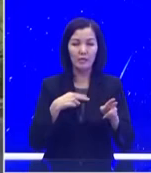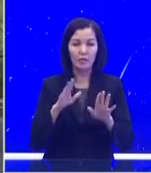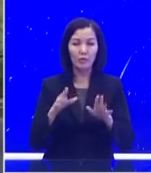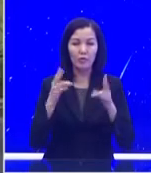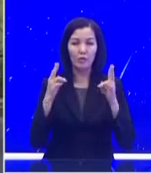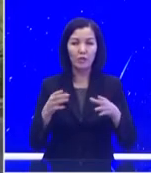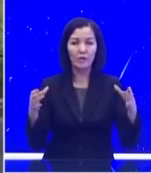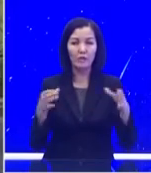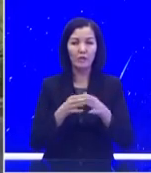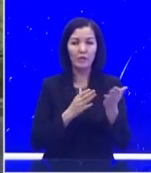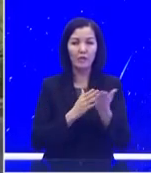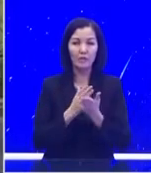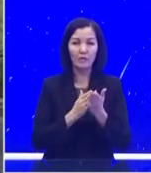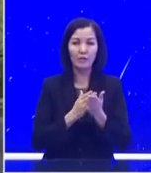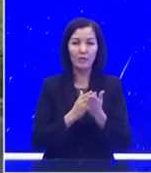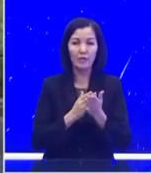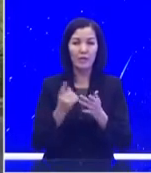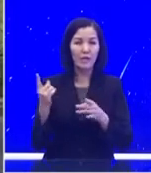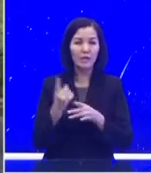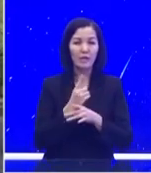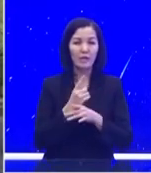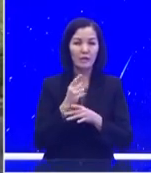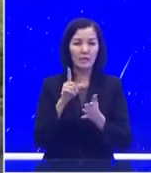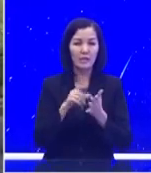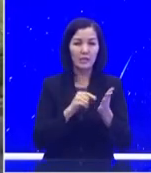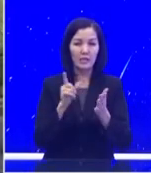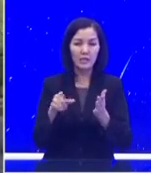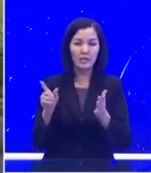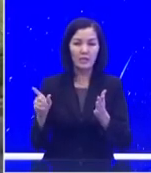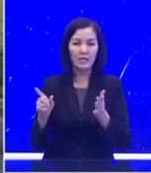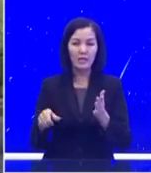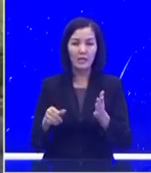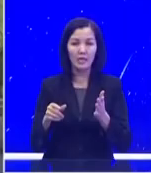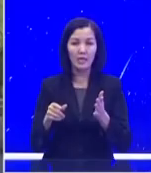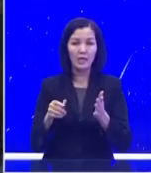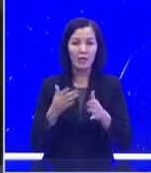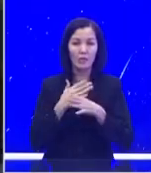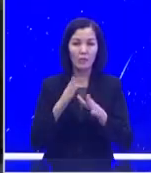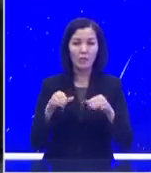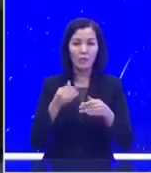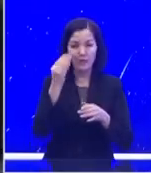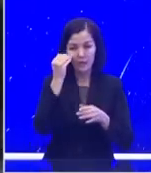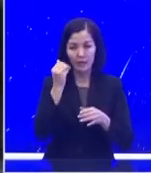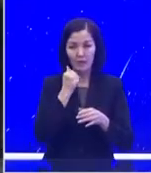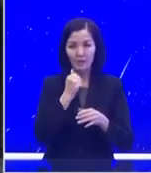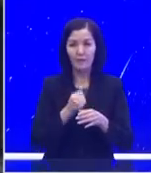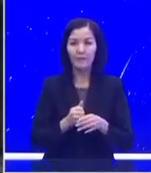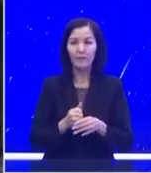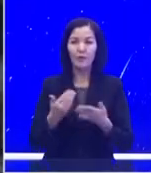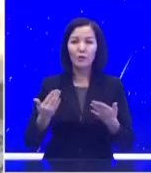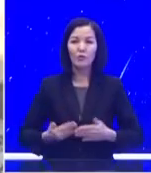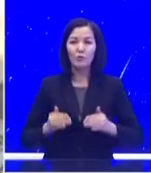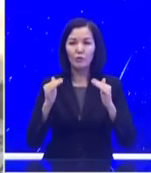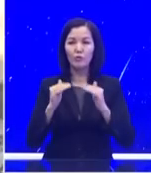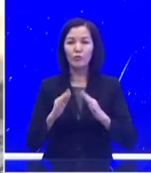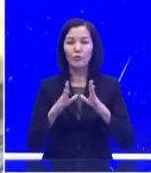жағдай департаментінің қызметкерлеріне жалғыз басты зейнеткерлерге көмектесетіндер үшін үлкен рахмет. Тұрмыс жағдайы төмен отбасыларға